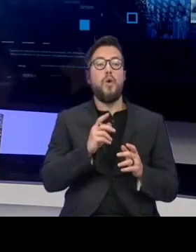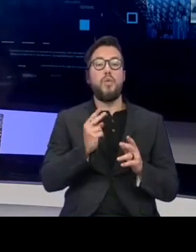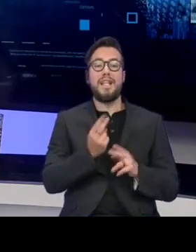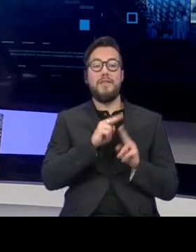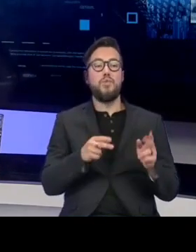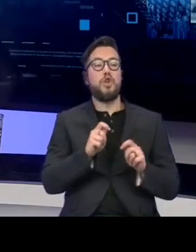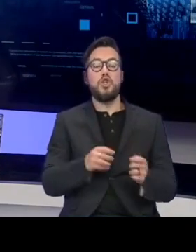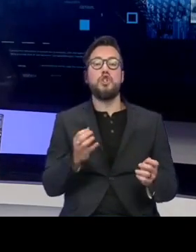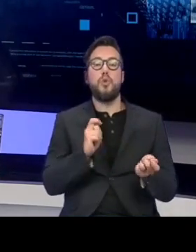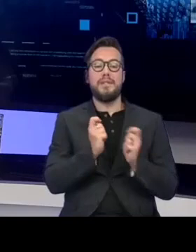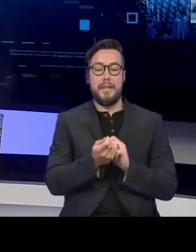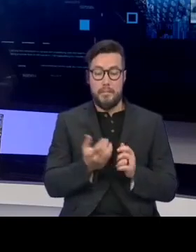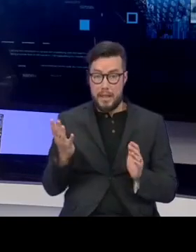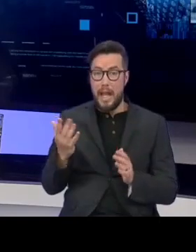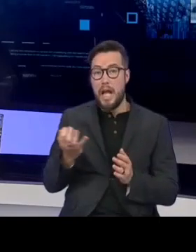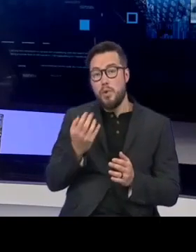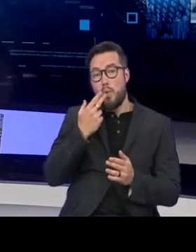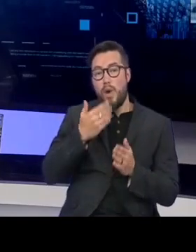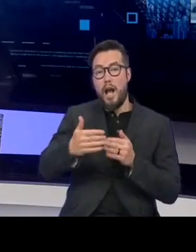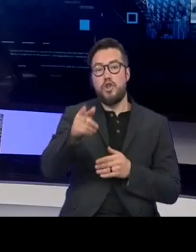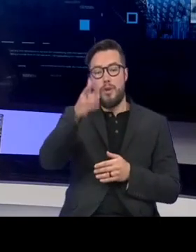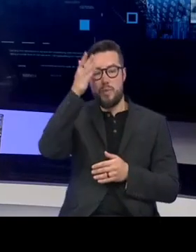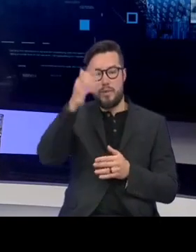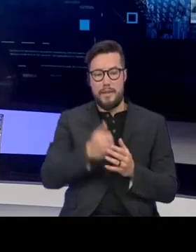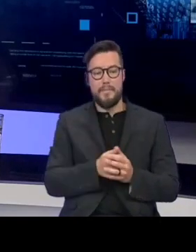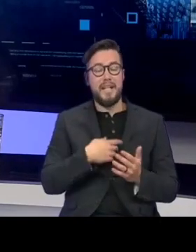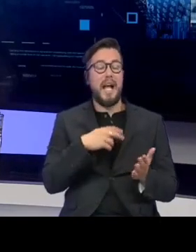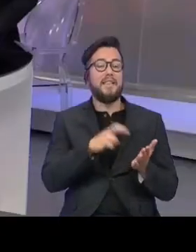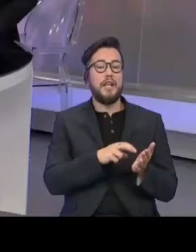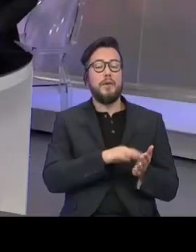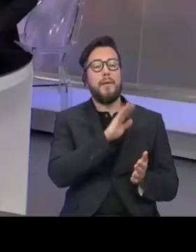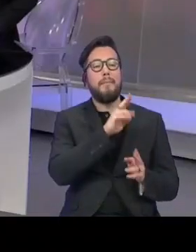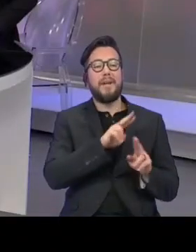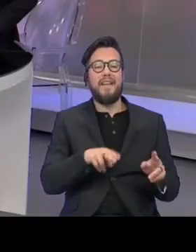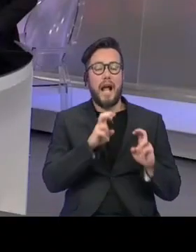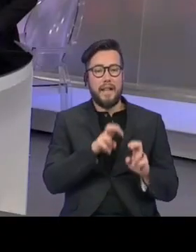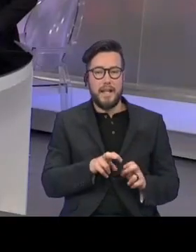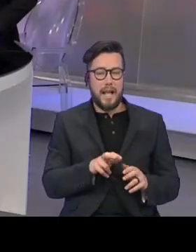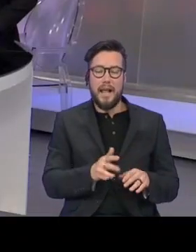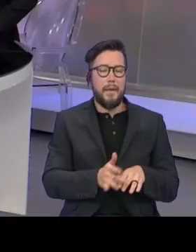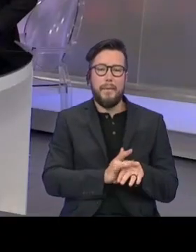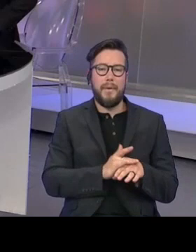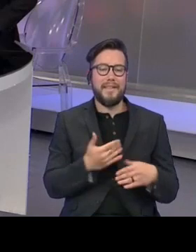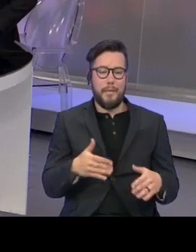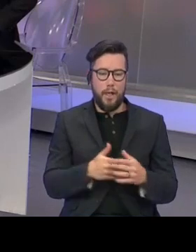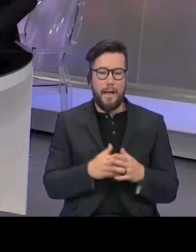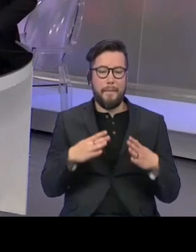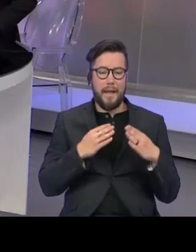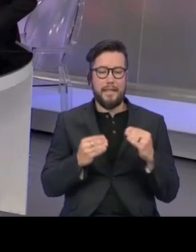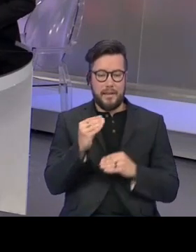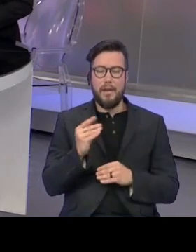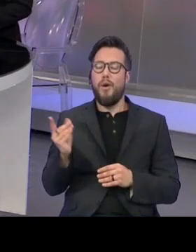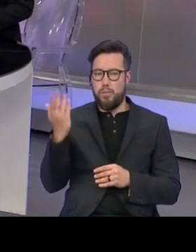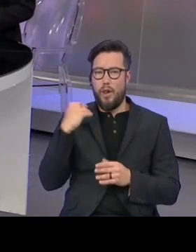rozhodol, čo už zmení ústavný súd, pán Naď. Dobre, ja sa teším páni, na tú právnu analýzu, ktorá nebola, pán Naď. Ja len hovorím to, čo som povedal.